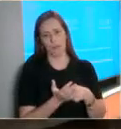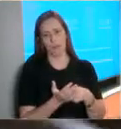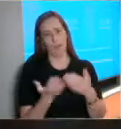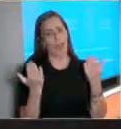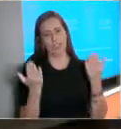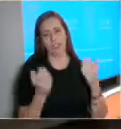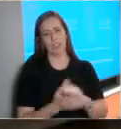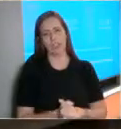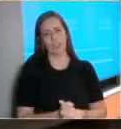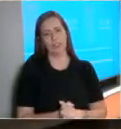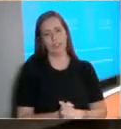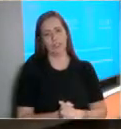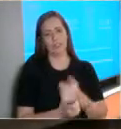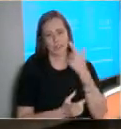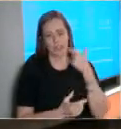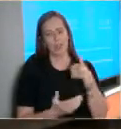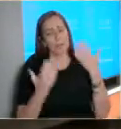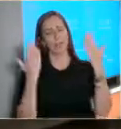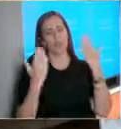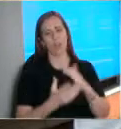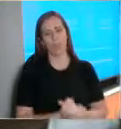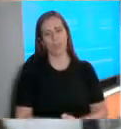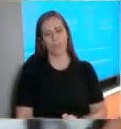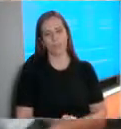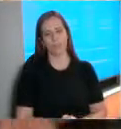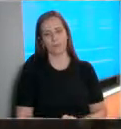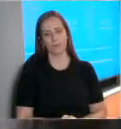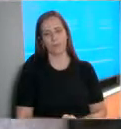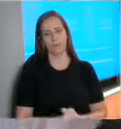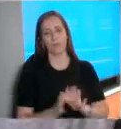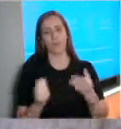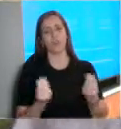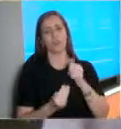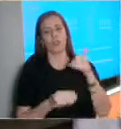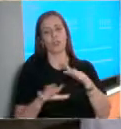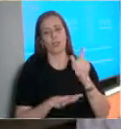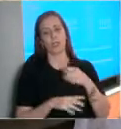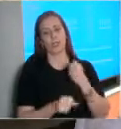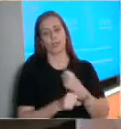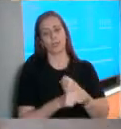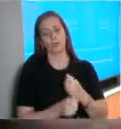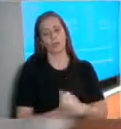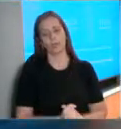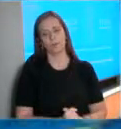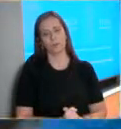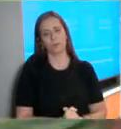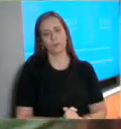אז נראה לי, בעזרת השם. אוקיי, מה הנושא הראשון שהממשלה הבאה לדעתך צריכה לטפל בו?